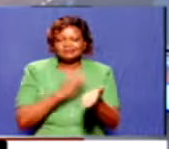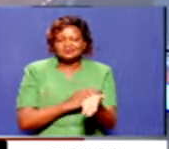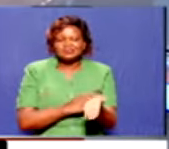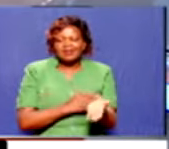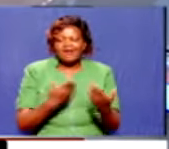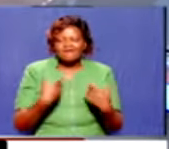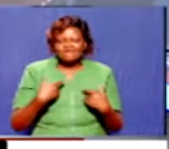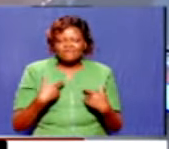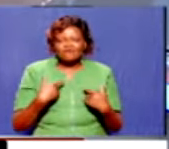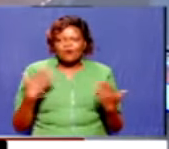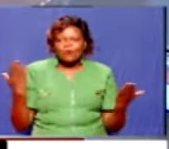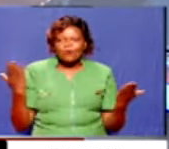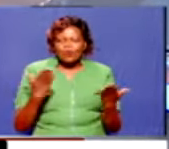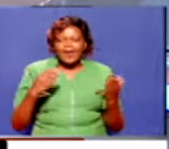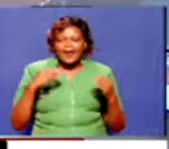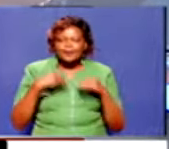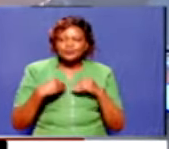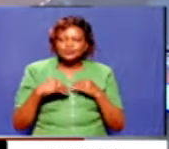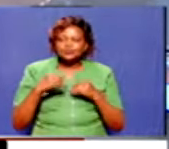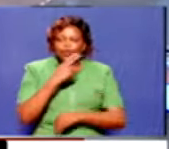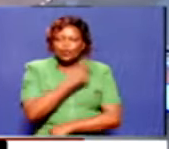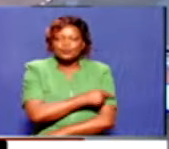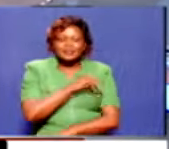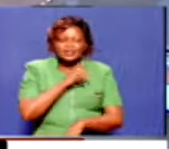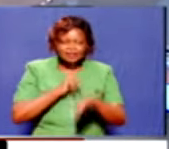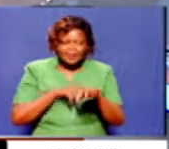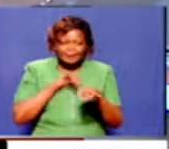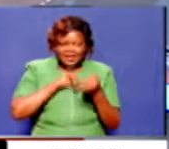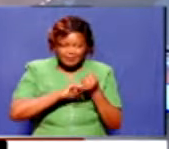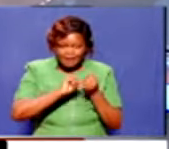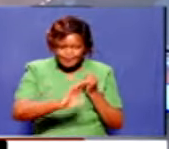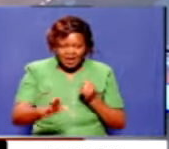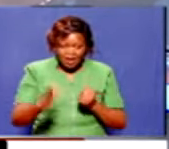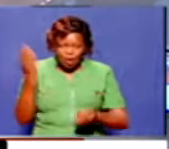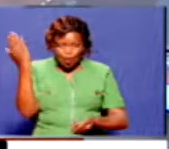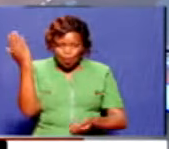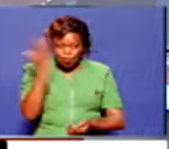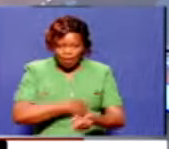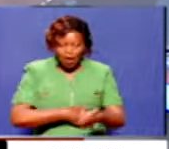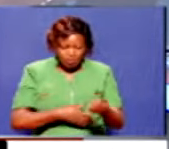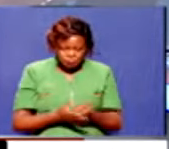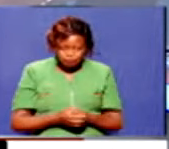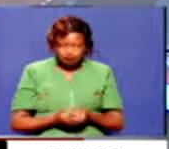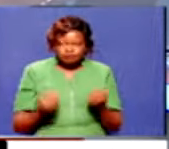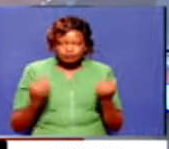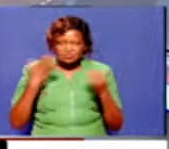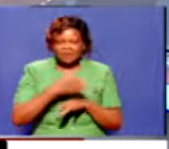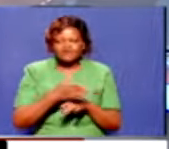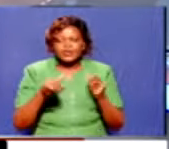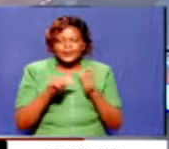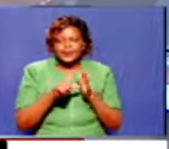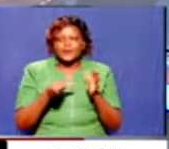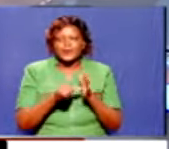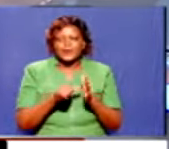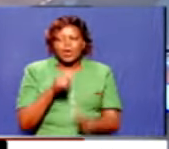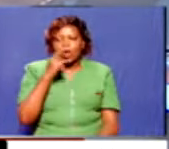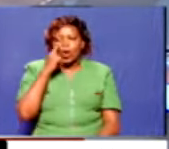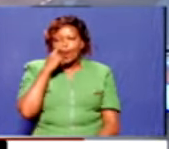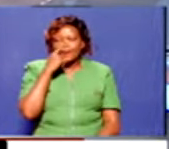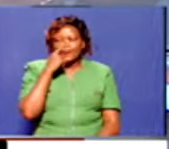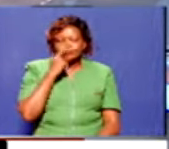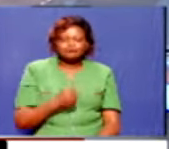ya matibabu maalum ya Busia baada ya mumewe kumkata mikono au mkono kufuatia ugomvi wa nyumbani. Na mshukiwa